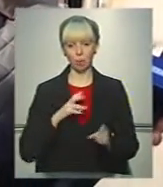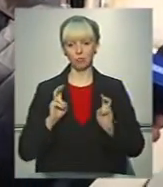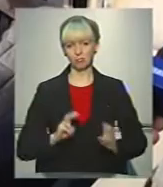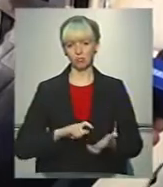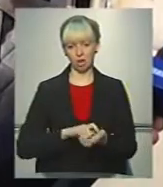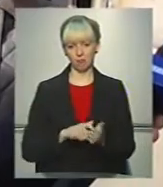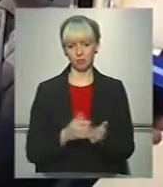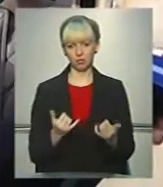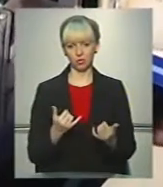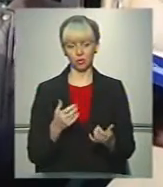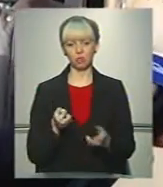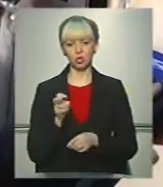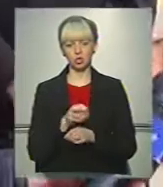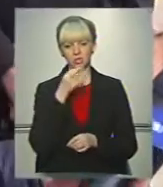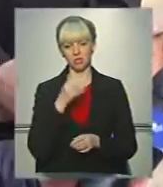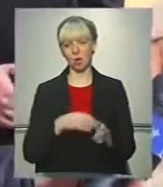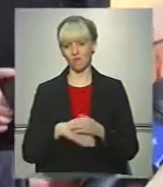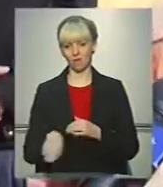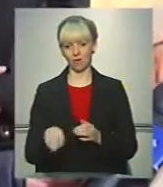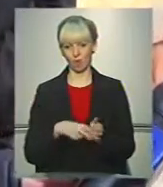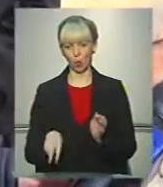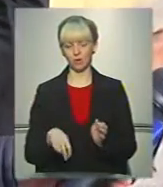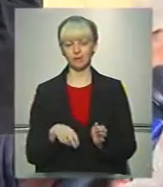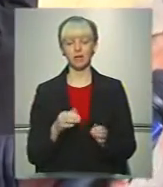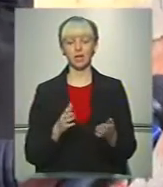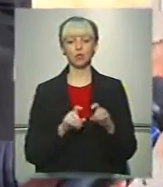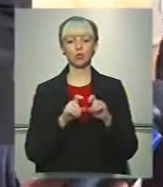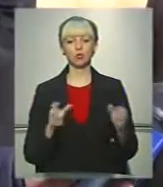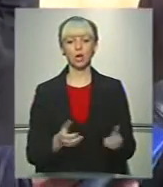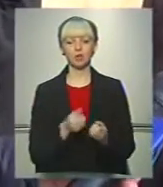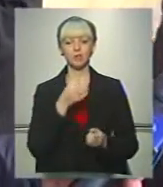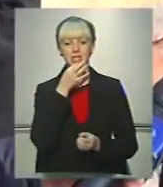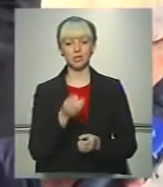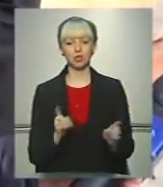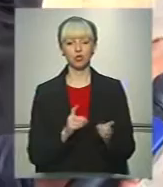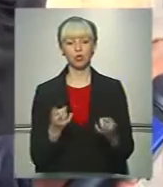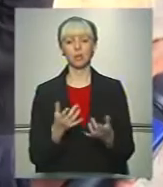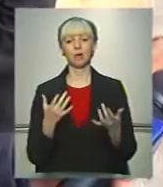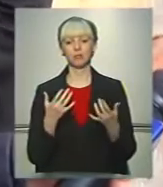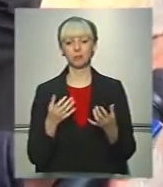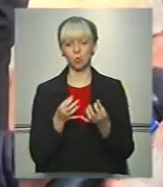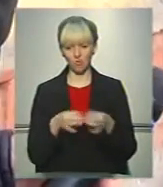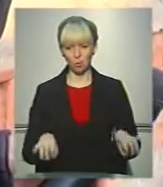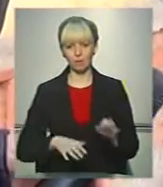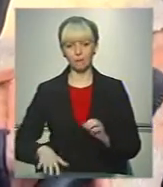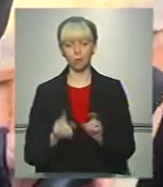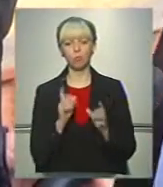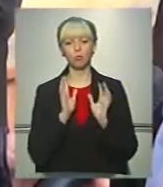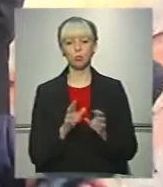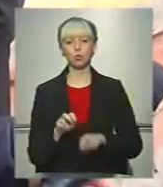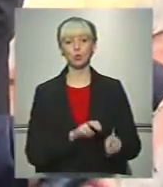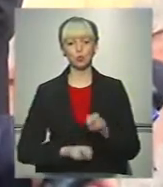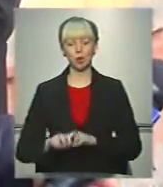сиділа в кабінеті, тільки що прийшли, сказали, виходь. Із служби рятувальник сказали, що треба звільнити приміщення, тому що будуть